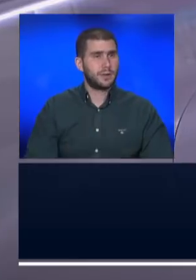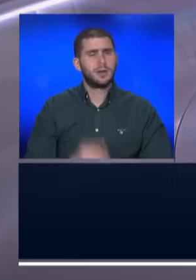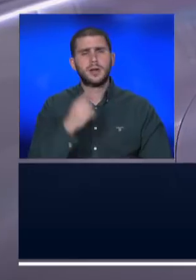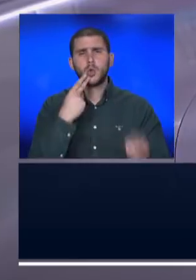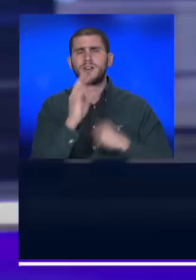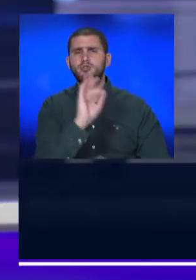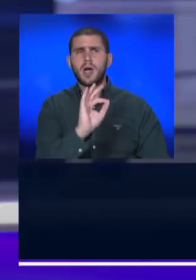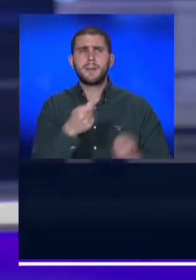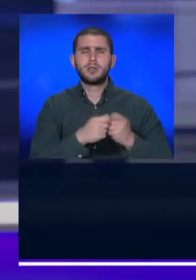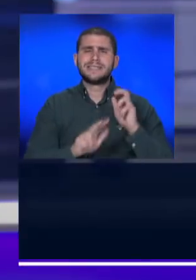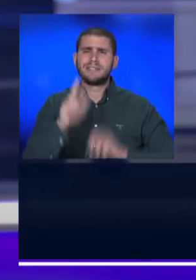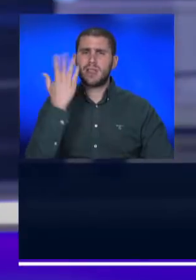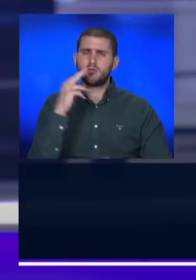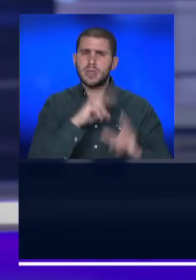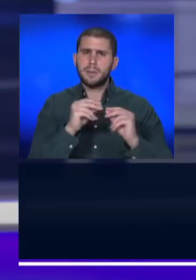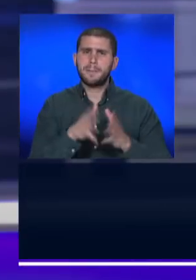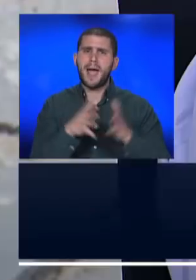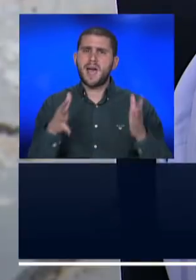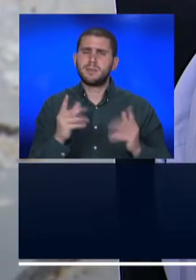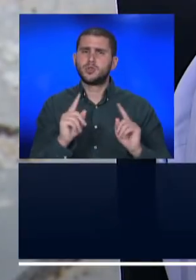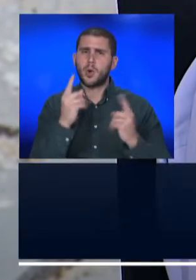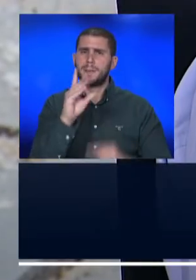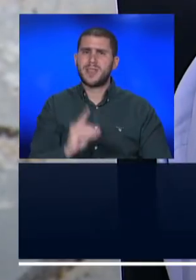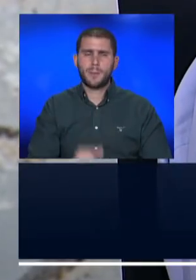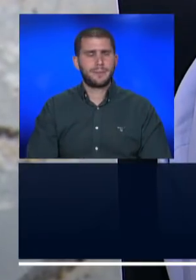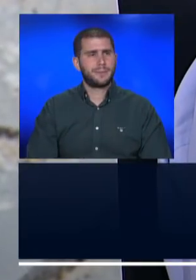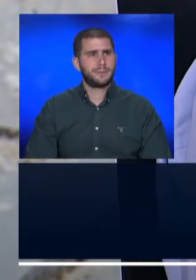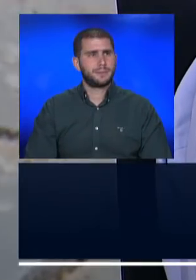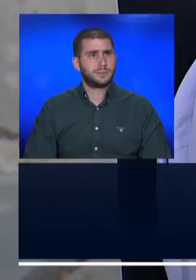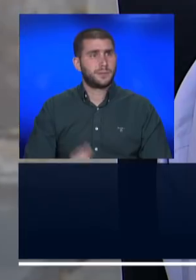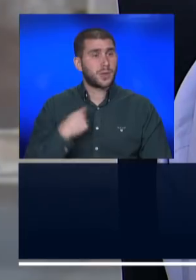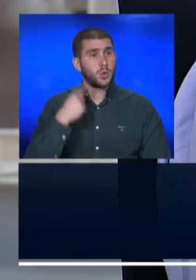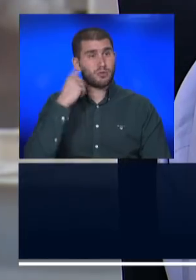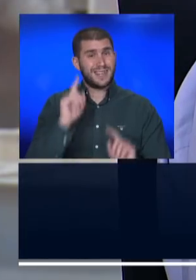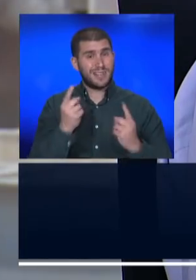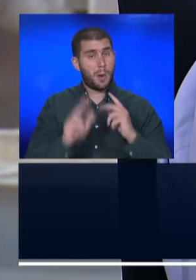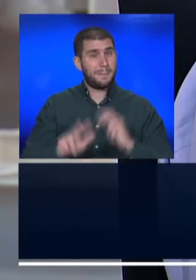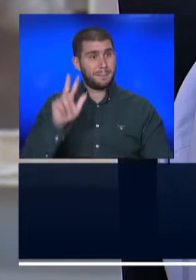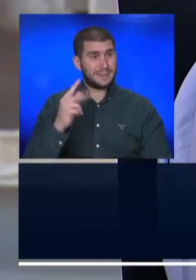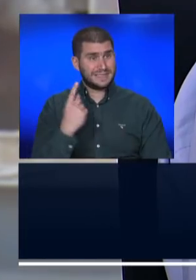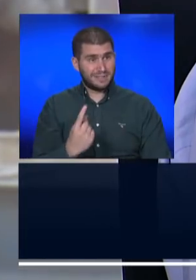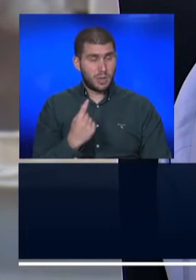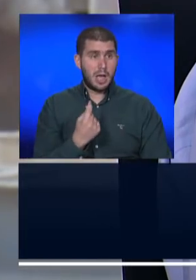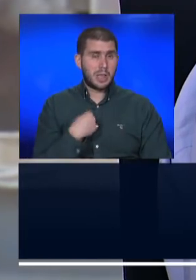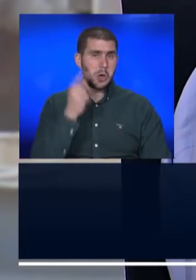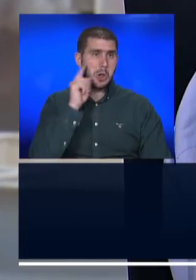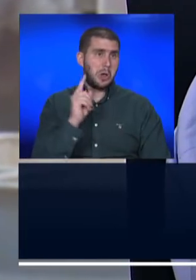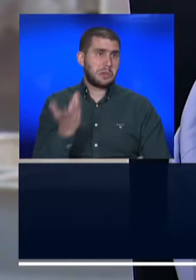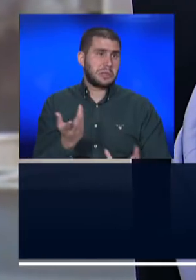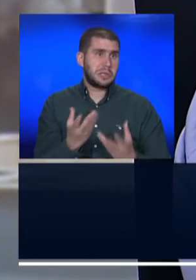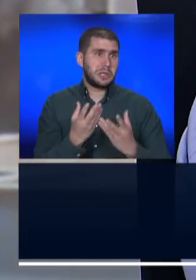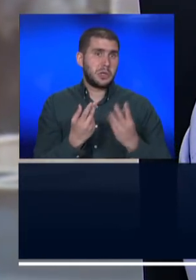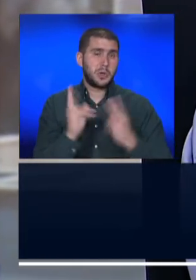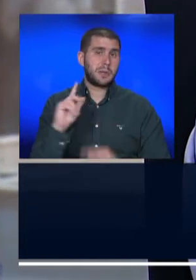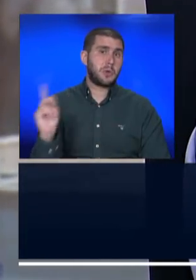שניגע בהרחבה במה שקורה בדרום? אני חושב שהאירוע בצפון, שאני לא יודע יותר מאשר כל יתר היושבים כאן